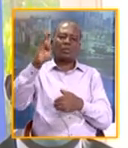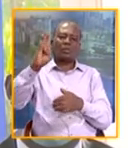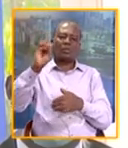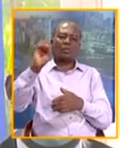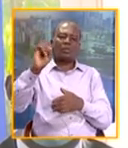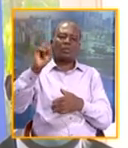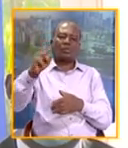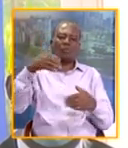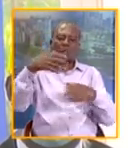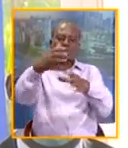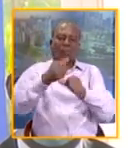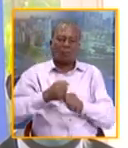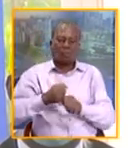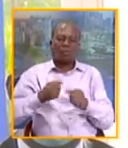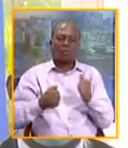l'état